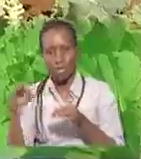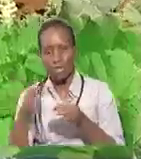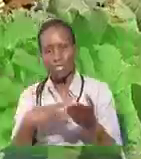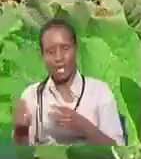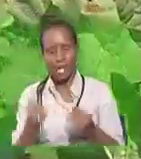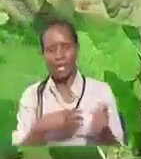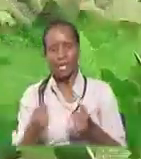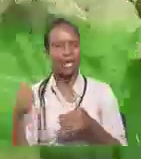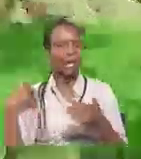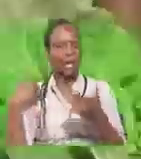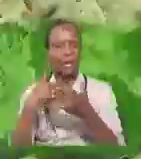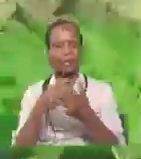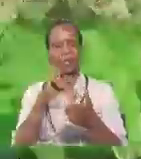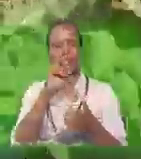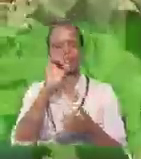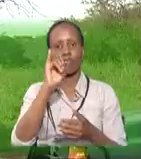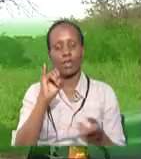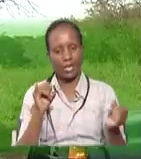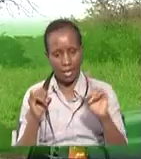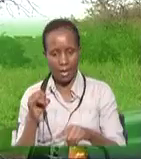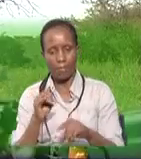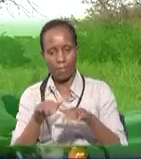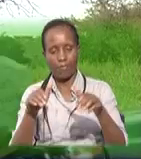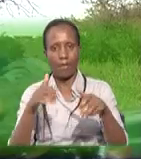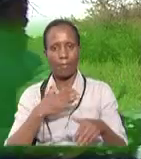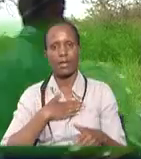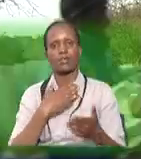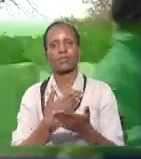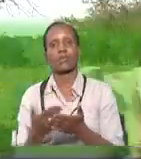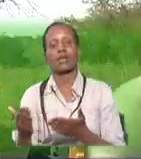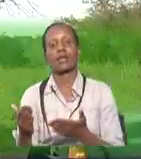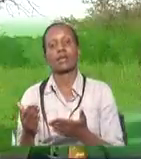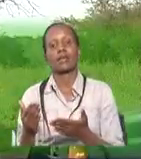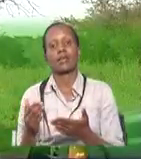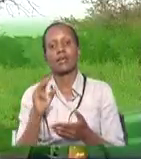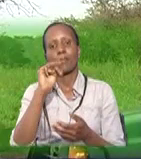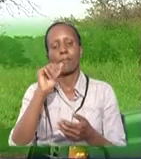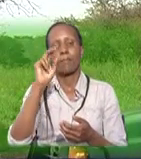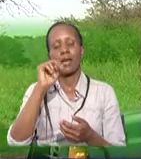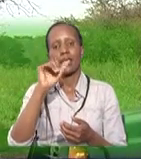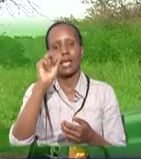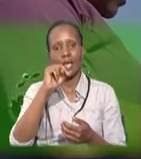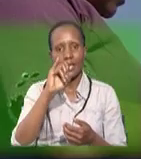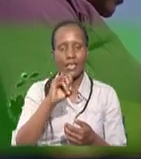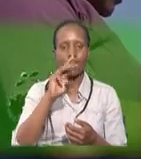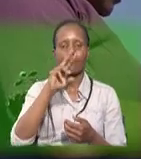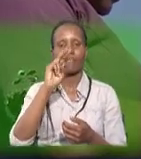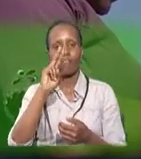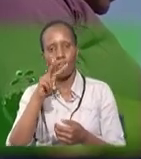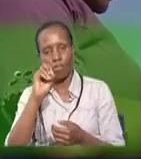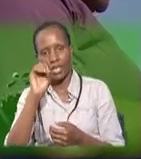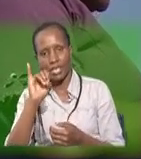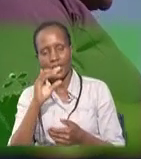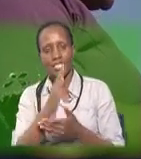villages. Even up to Voi, wanakuja kutoka hapa, wanapeleka Voi, Manyani, hata